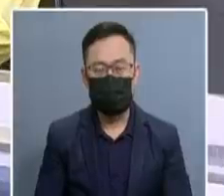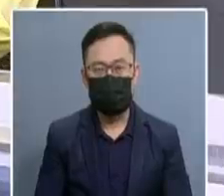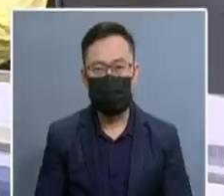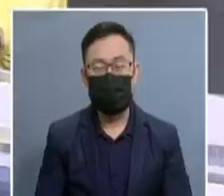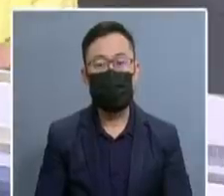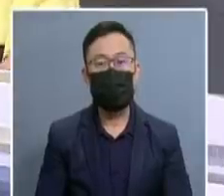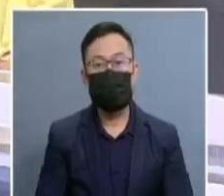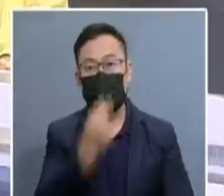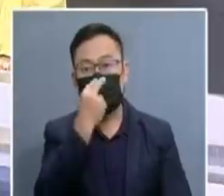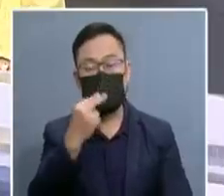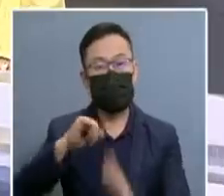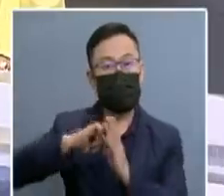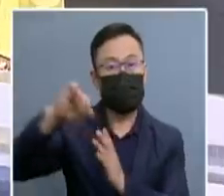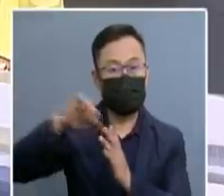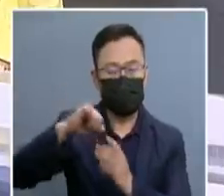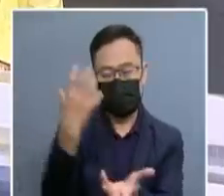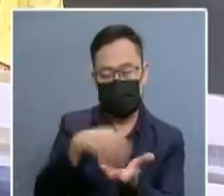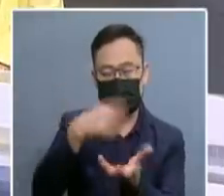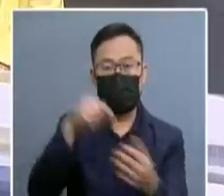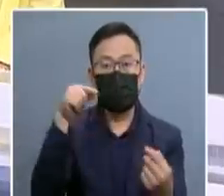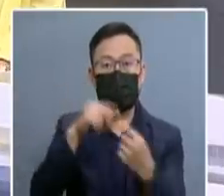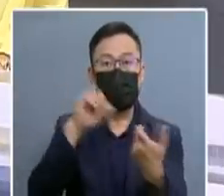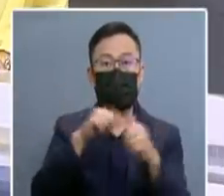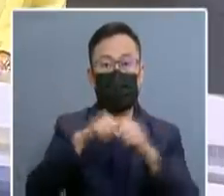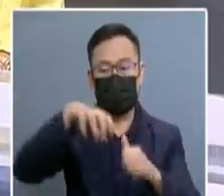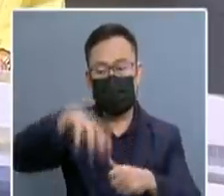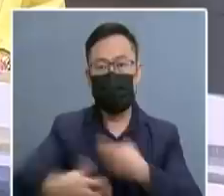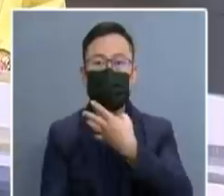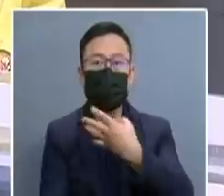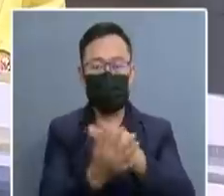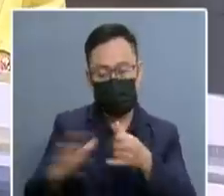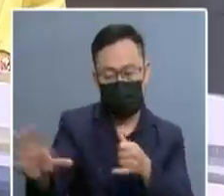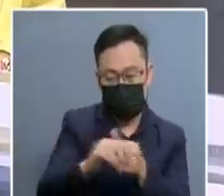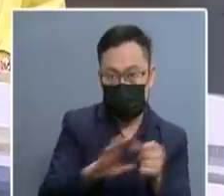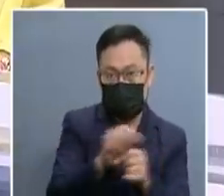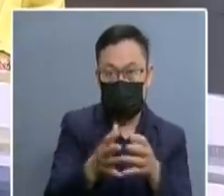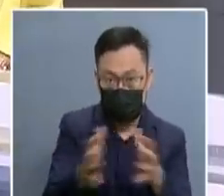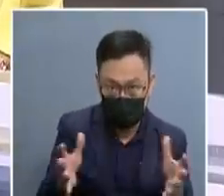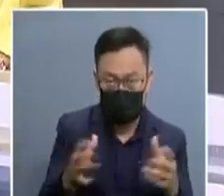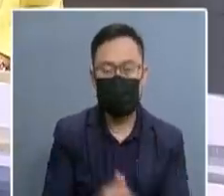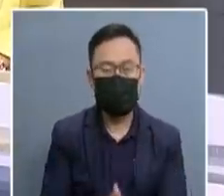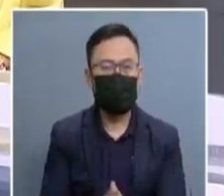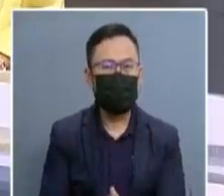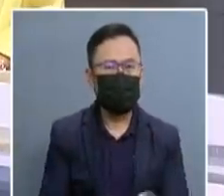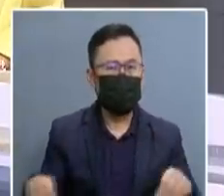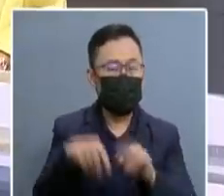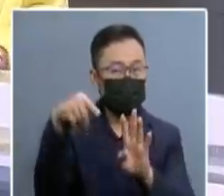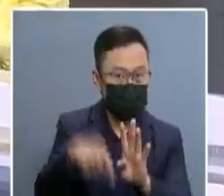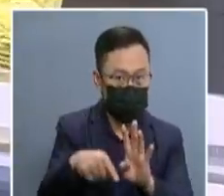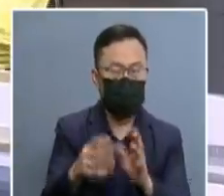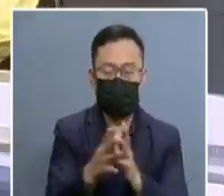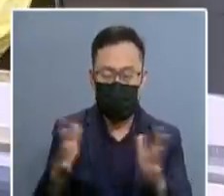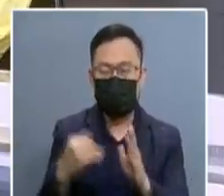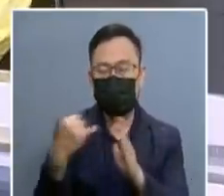คุณผู้ชมคะเดี๋ยวเราไปติดตามที่จังหวัดเชียงใหม่กันก่อนนะคะมีการแถลงสถานการณ์โควิด-19 โดยเฉพาะกรณีที่พบการติดเชื้อในเรือนจำนะคะเพราะว่ามีตัวเ